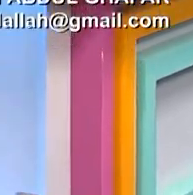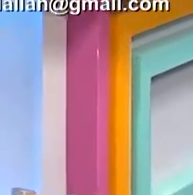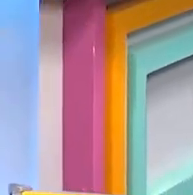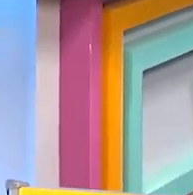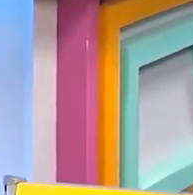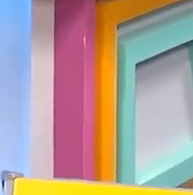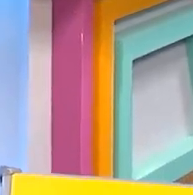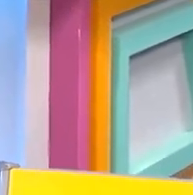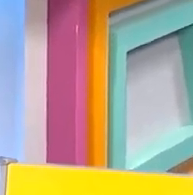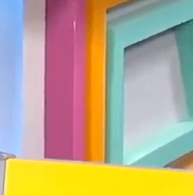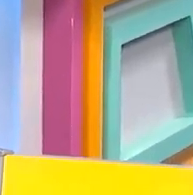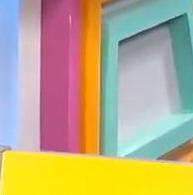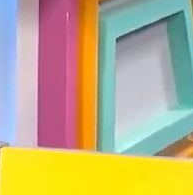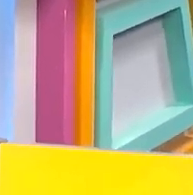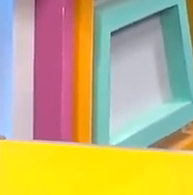Mari